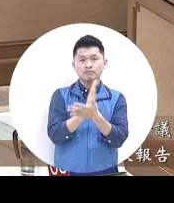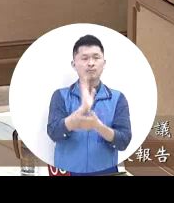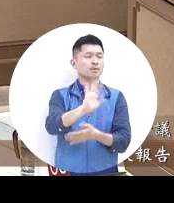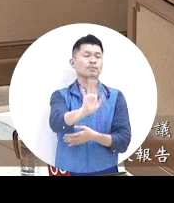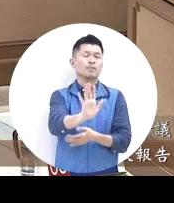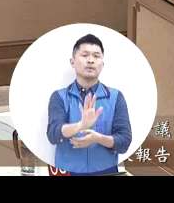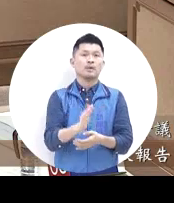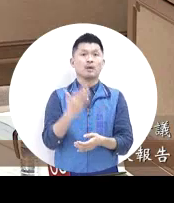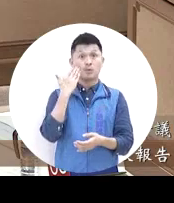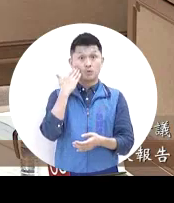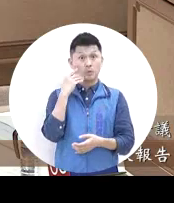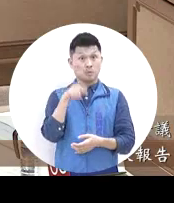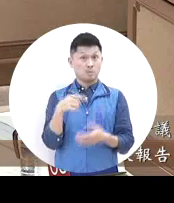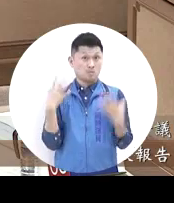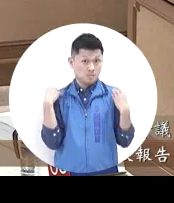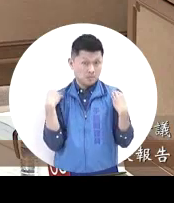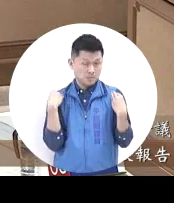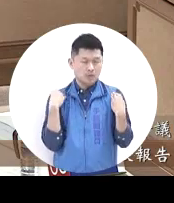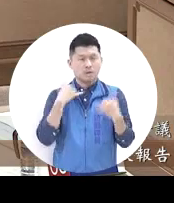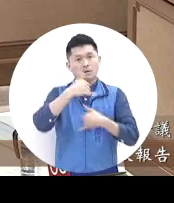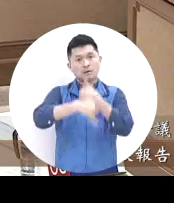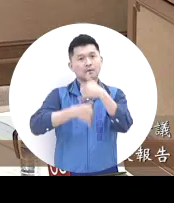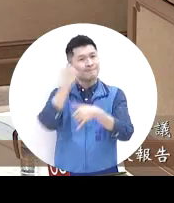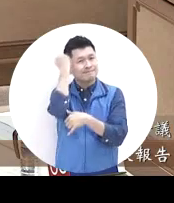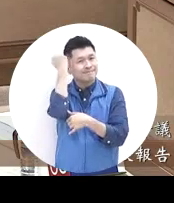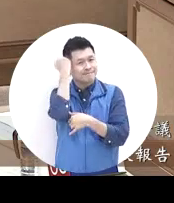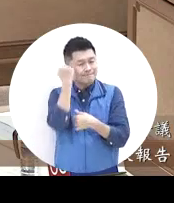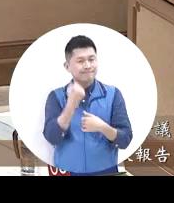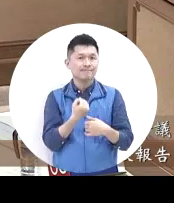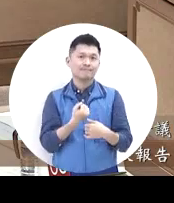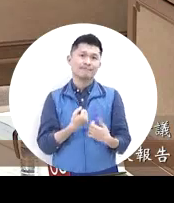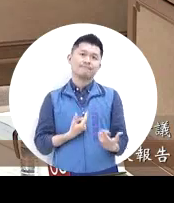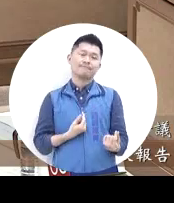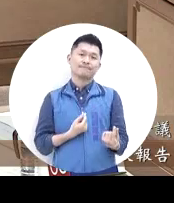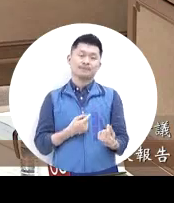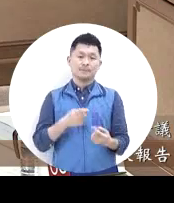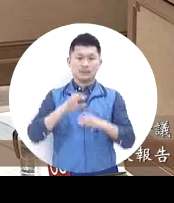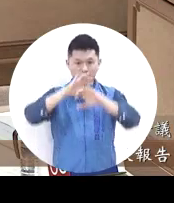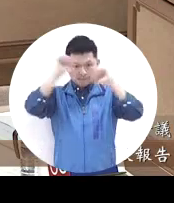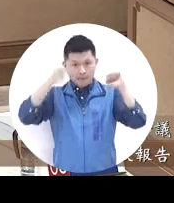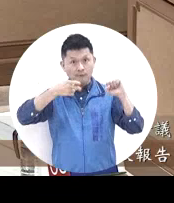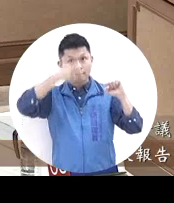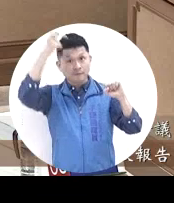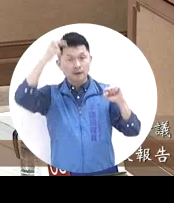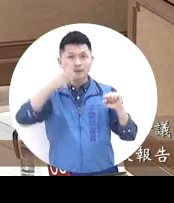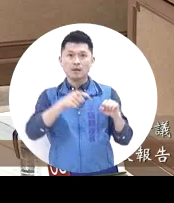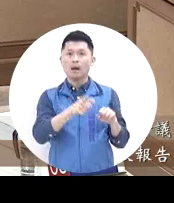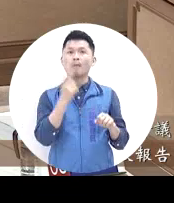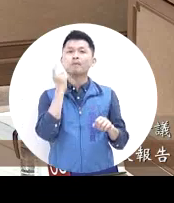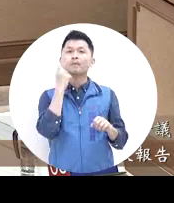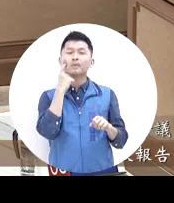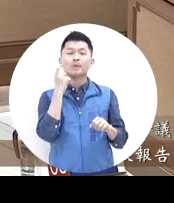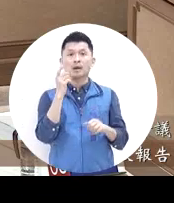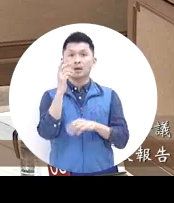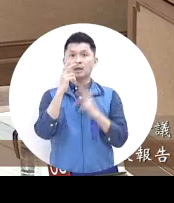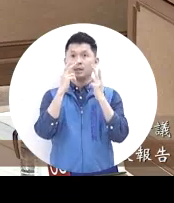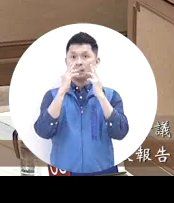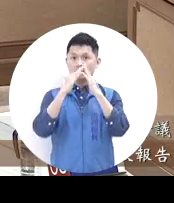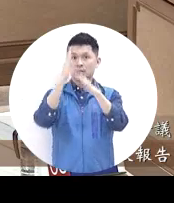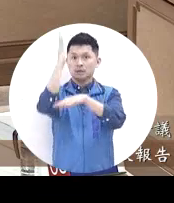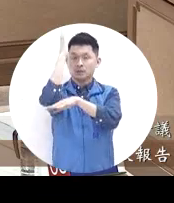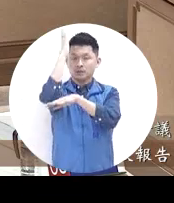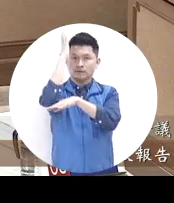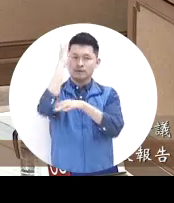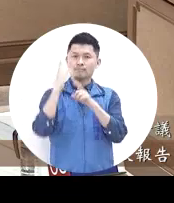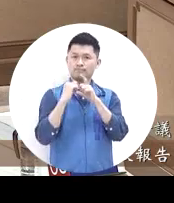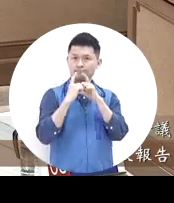也很痛苦。我相信他也很痛苦。但是我们发现这个事实以后，希望我们市政府给大家一个意见，我也